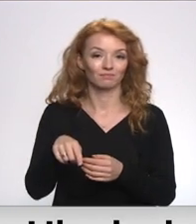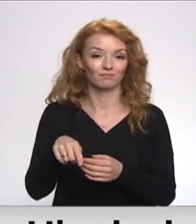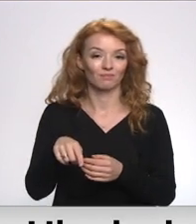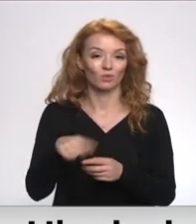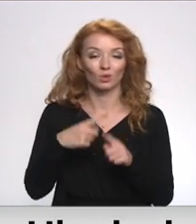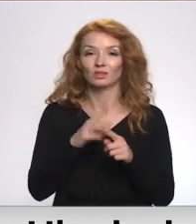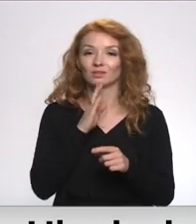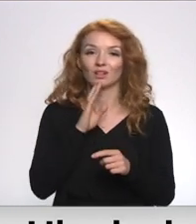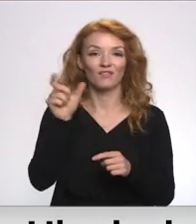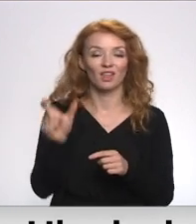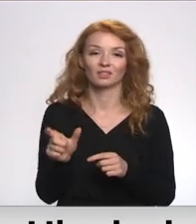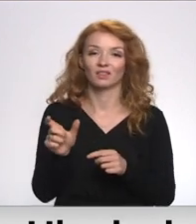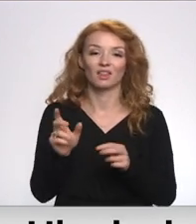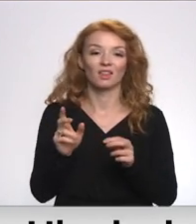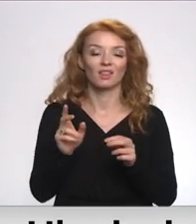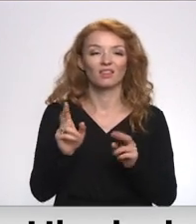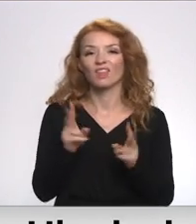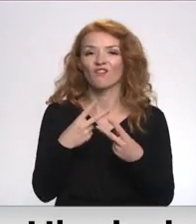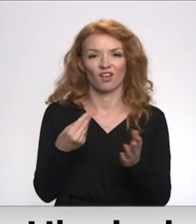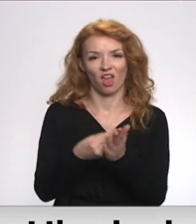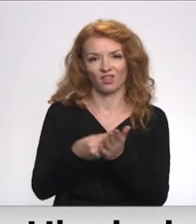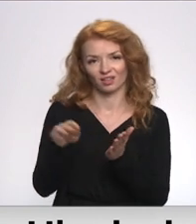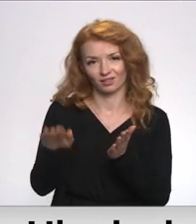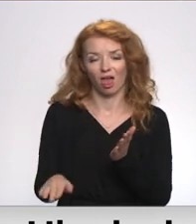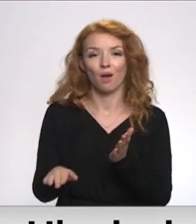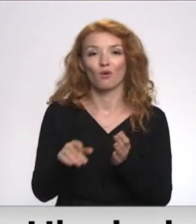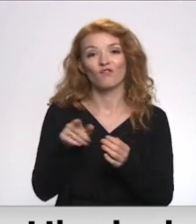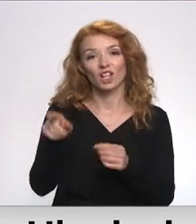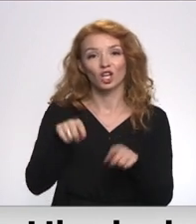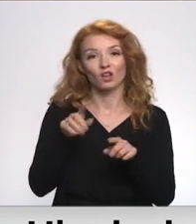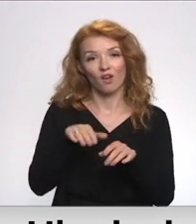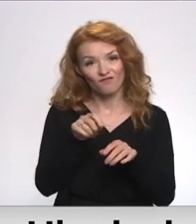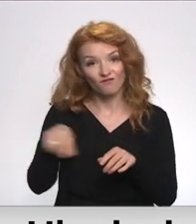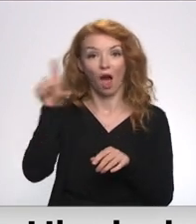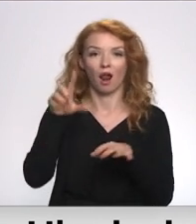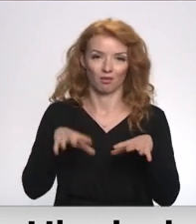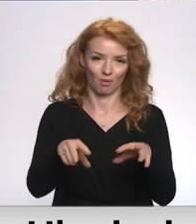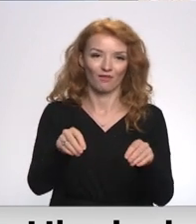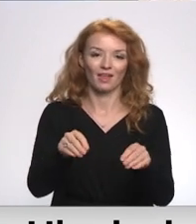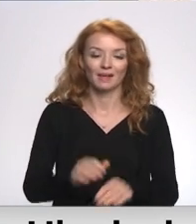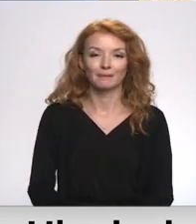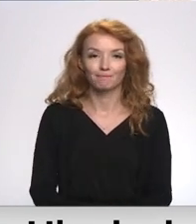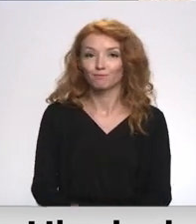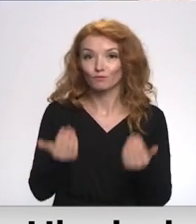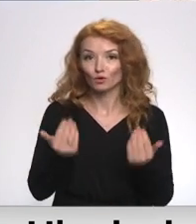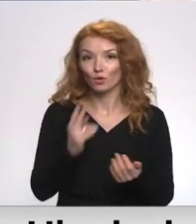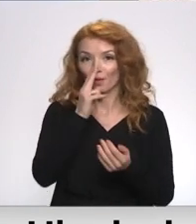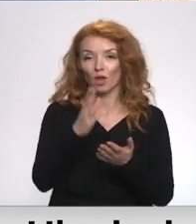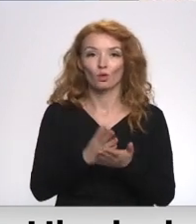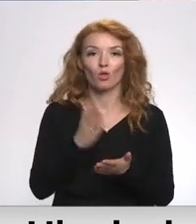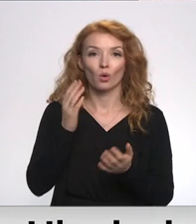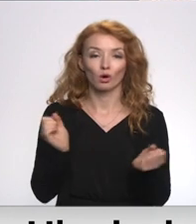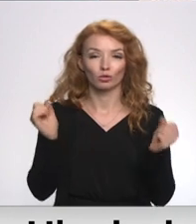man liekas, ka sievietes nevajag nenovērtēt, un sievietes reizēm var daudz vairāk izdarīt, nekā mēs domājam. Šonedēļ Rīgā